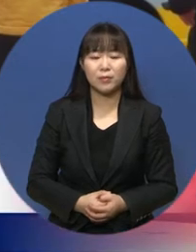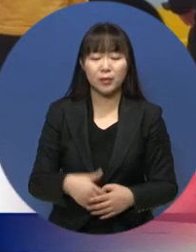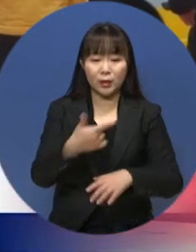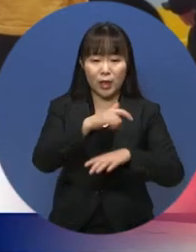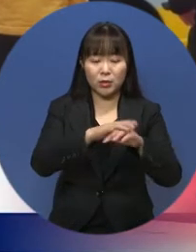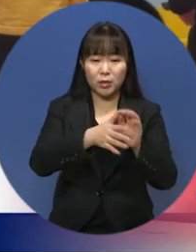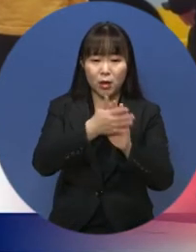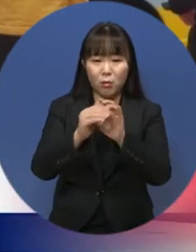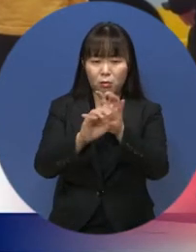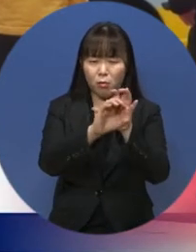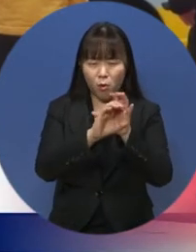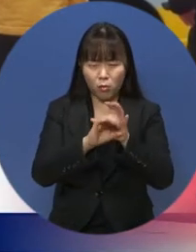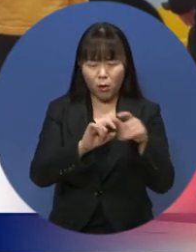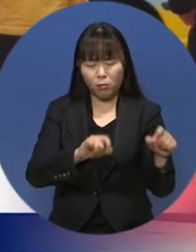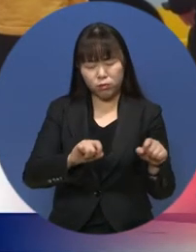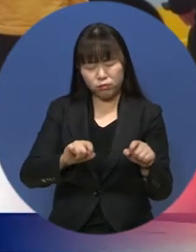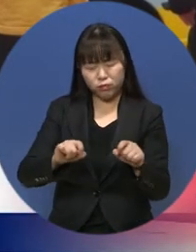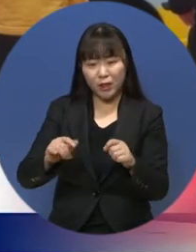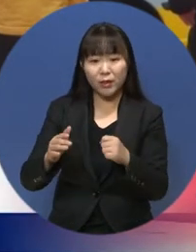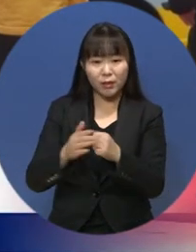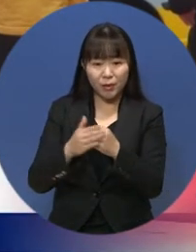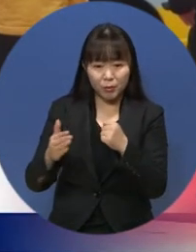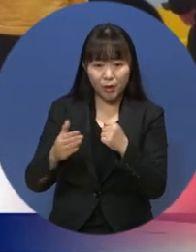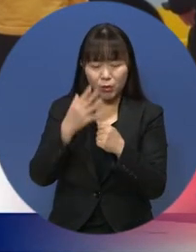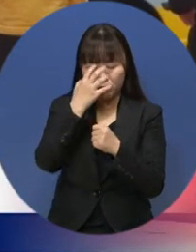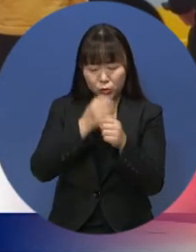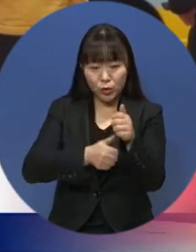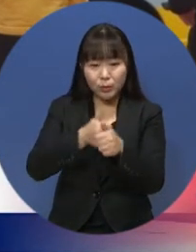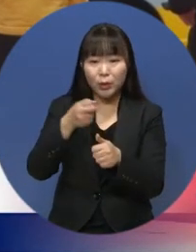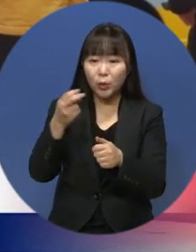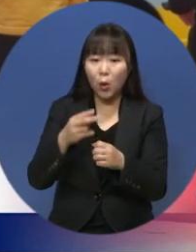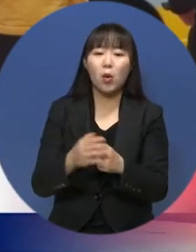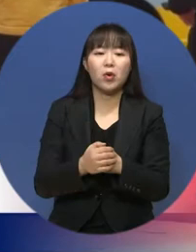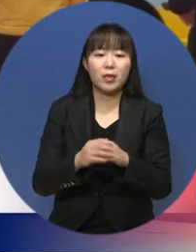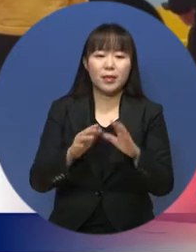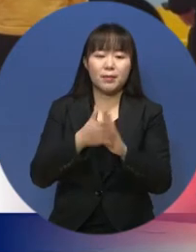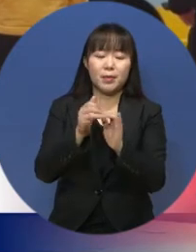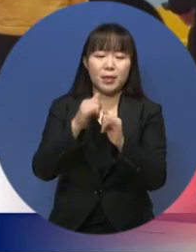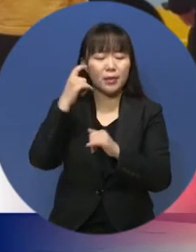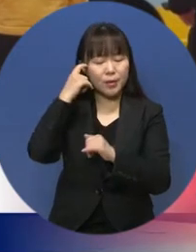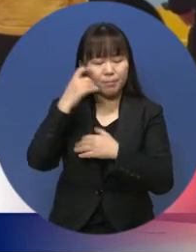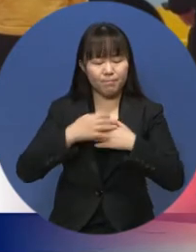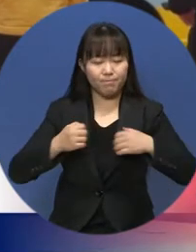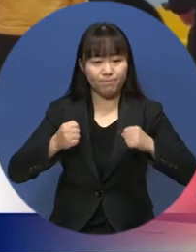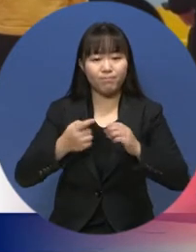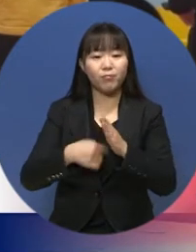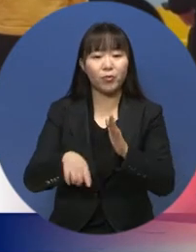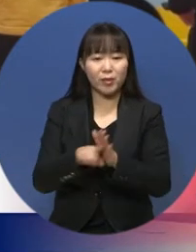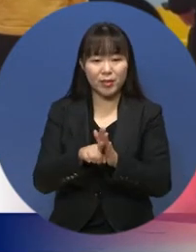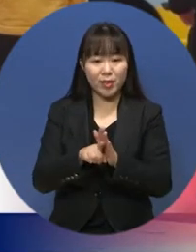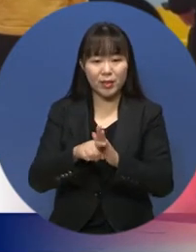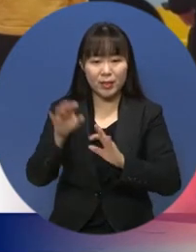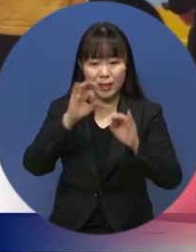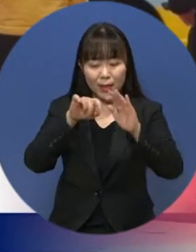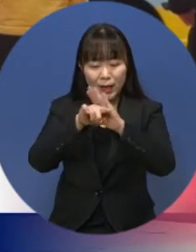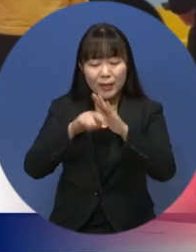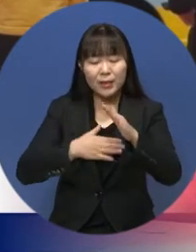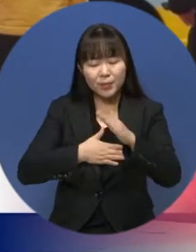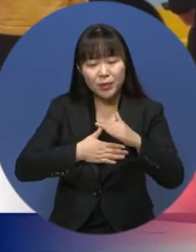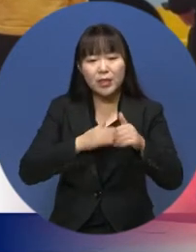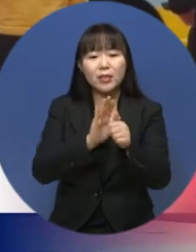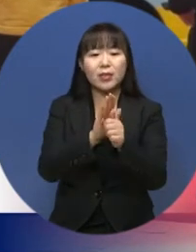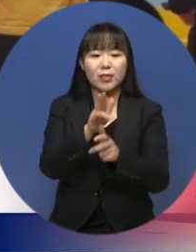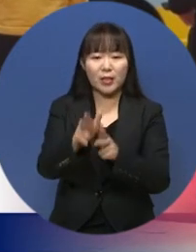혜전 씨가 코로나19의 장기화에 따른 코로나 우울 극복과 시민들의 정신 건강을 위해 찾아가는 심리지원